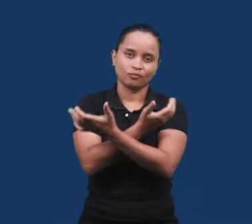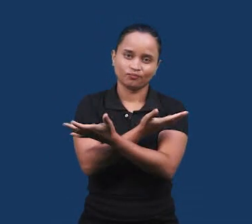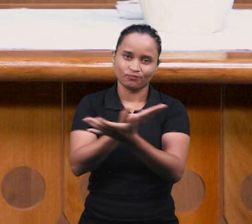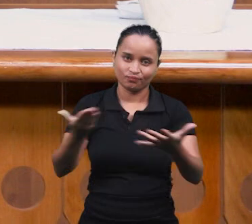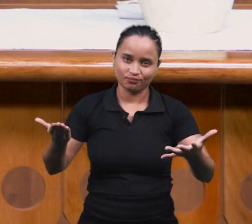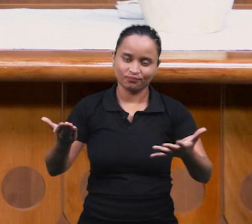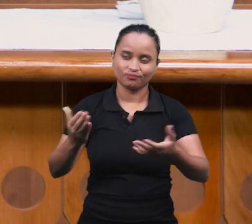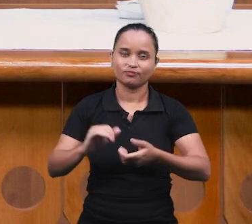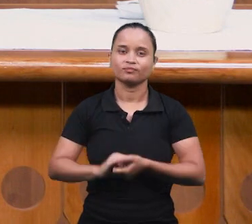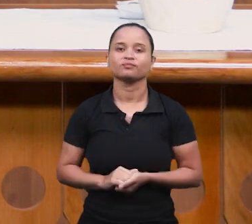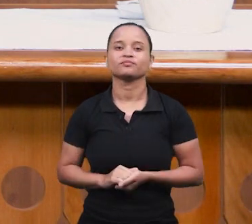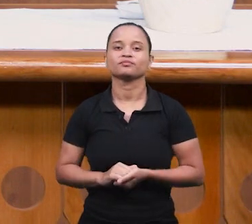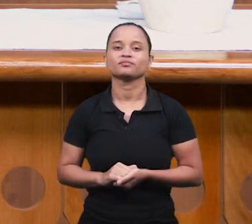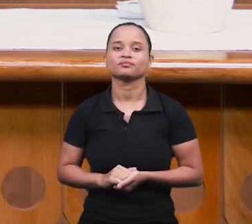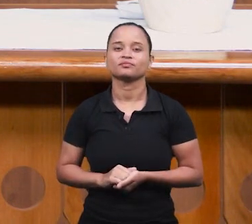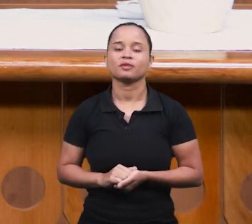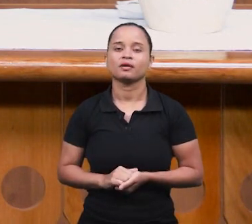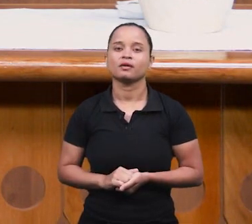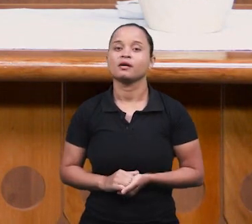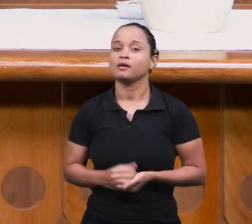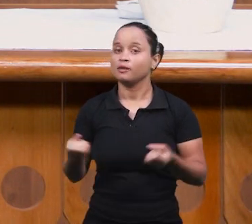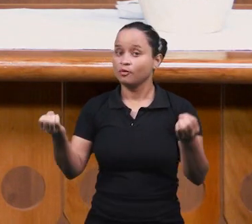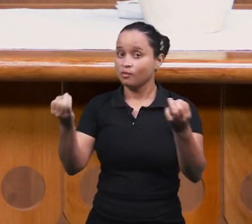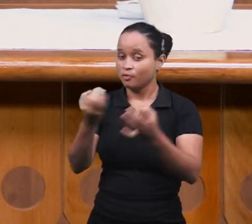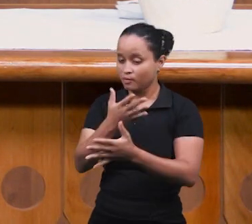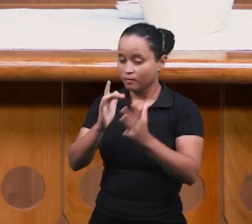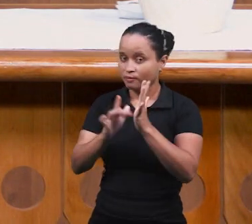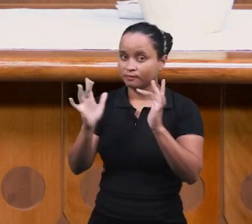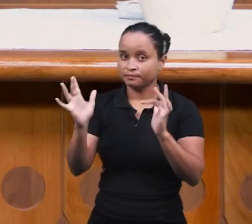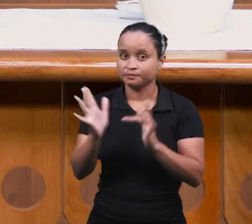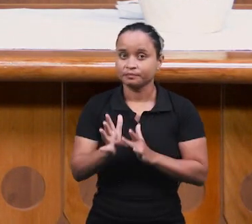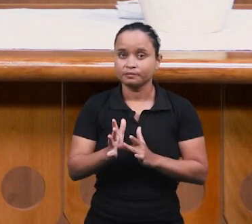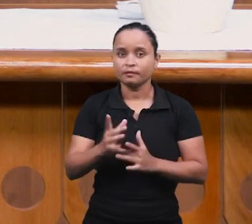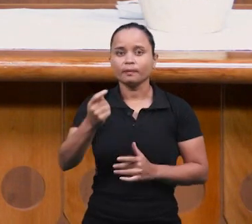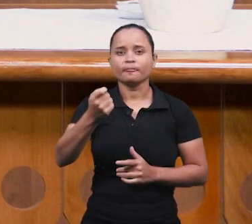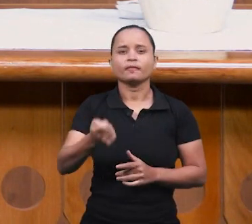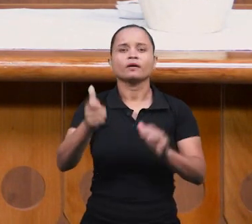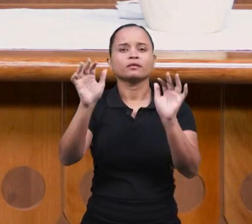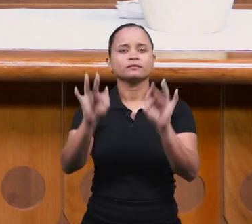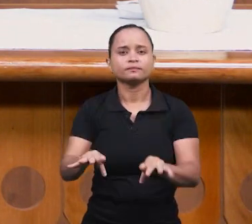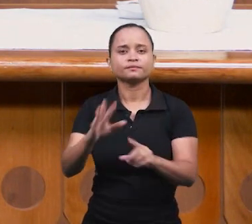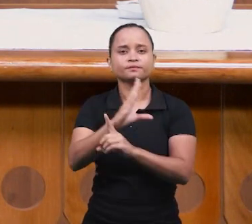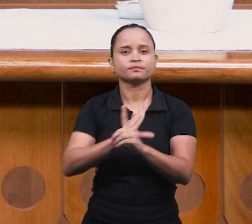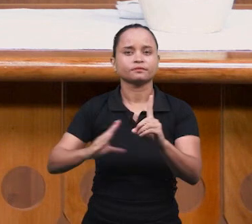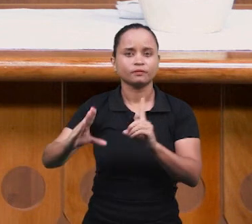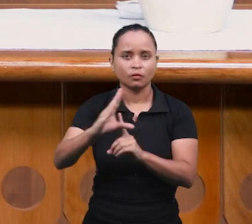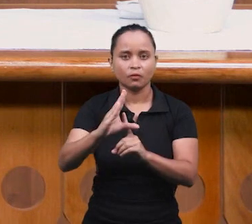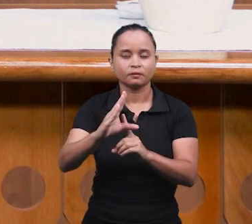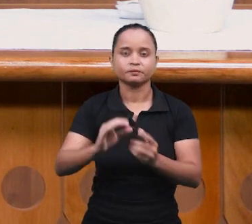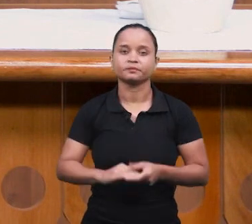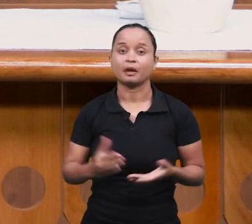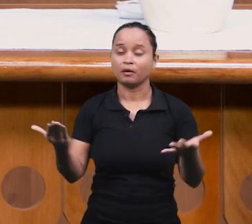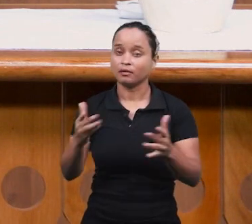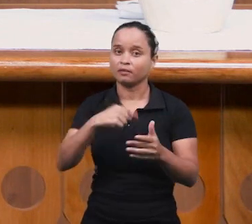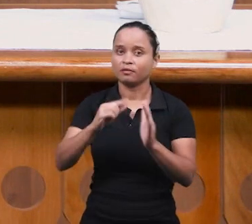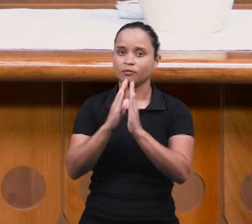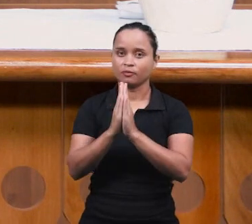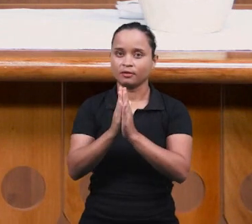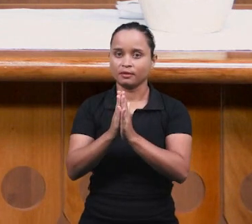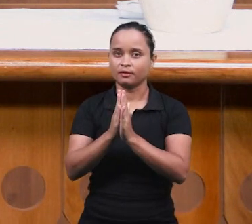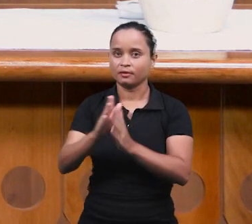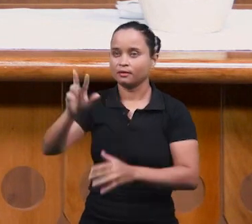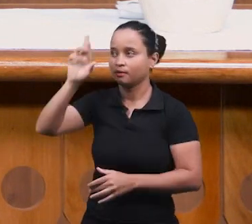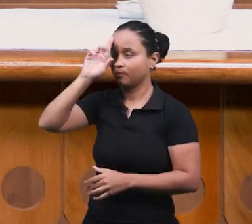salutations fraternelles. Gloire à Jésus. Nous marchons vers la fin de ce culte. Nous allons prier